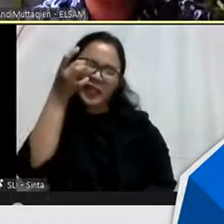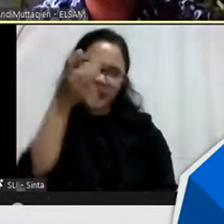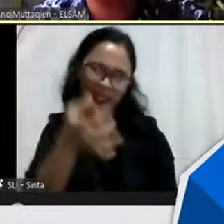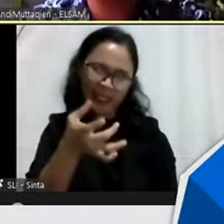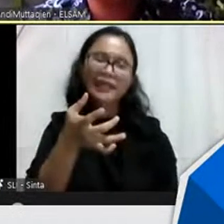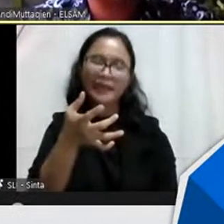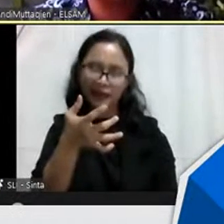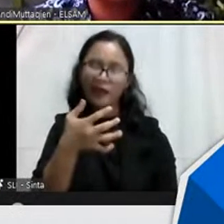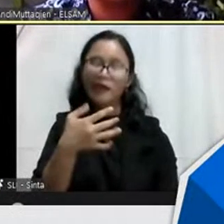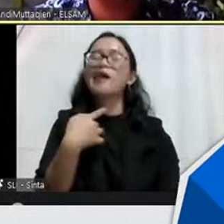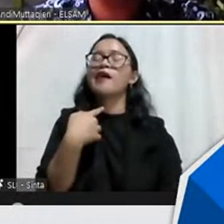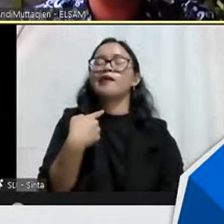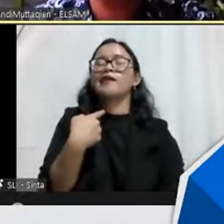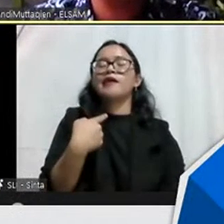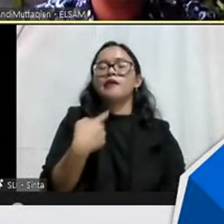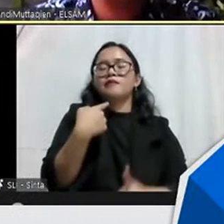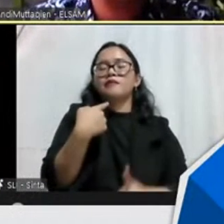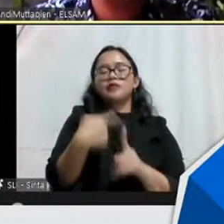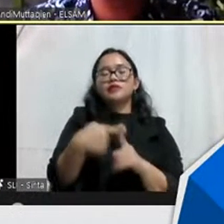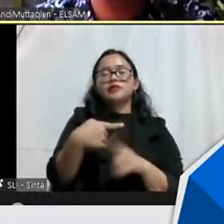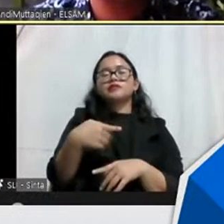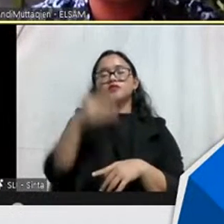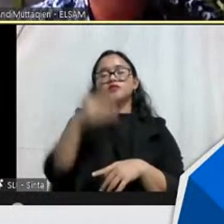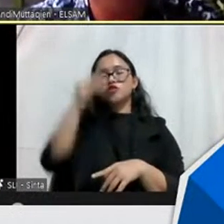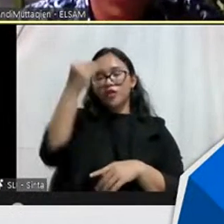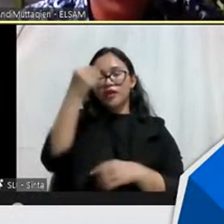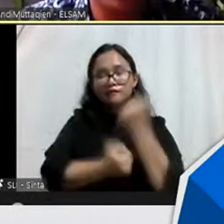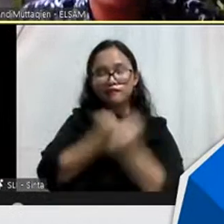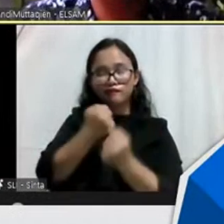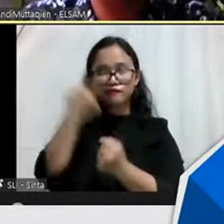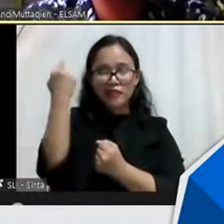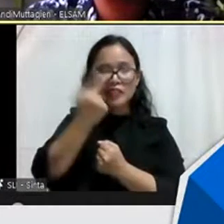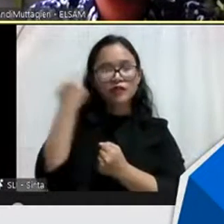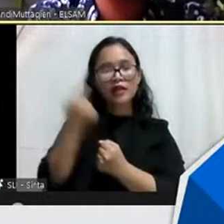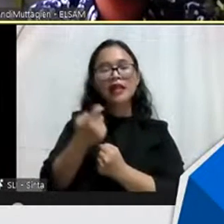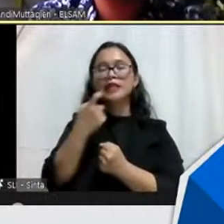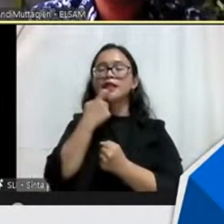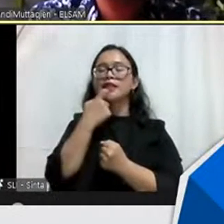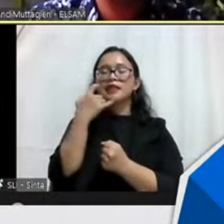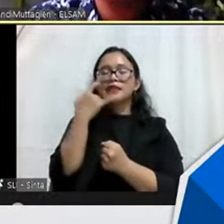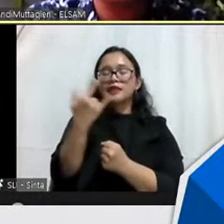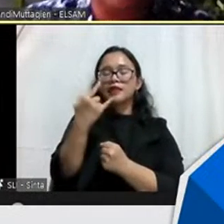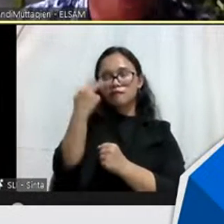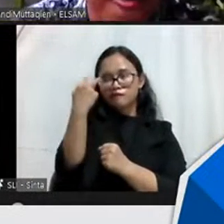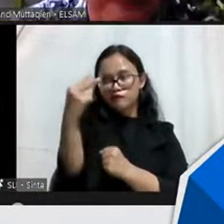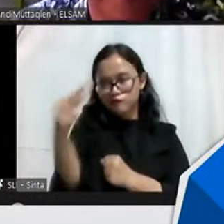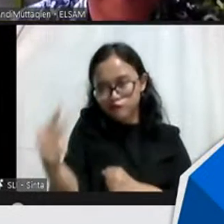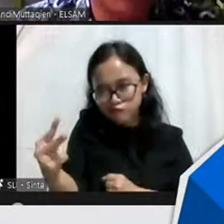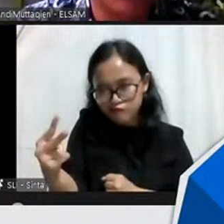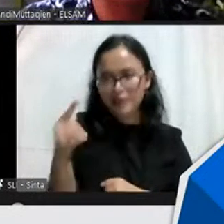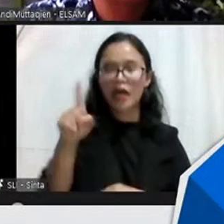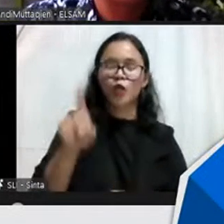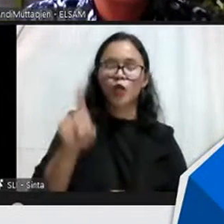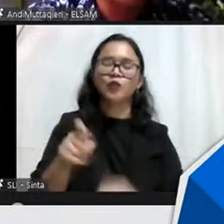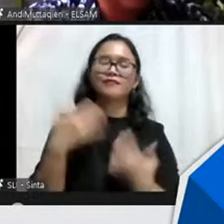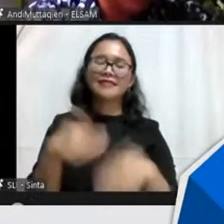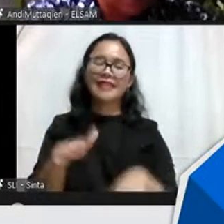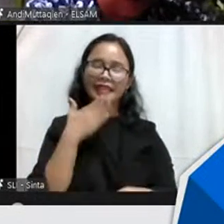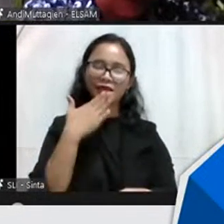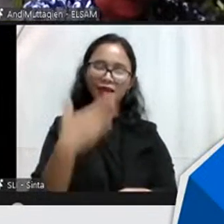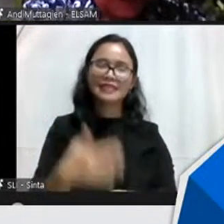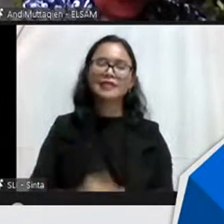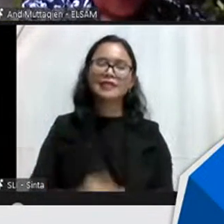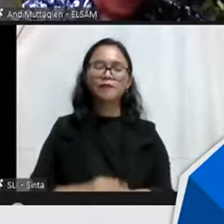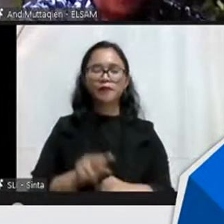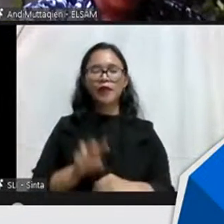intervensi kepada Rencana Aksi Nasional bisnis dan hps manusia Mungkin itu saja dari saya terima kasih baik terima kasih